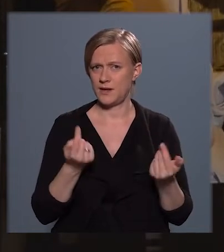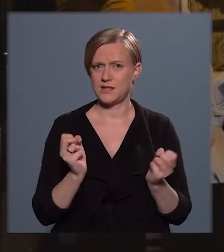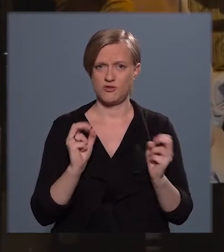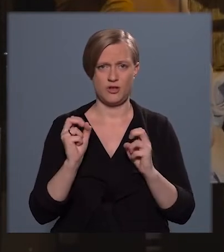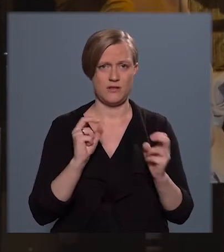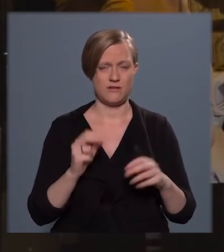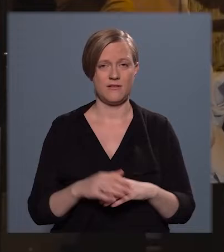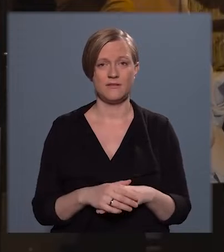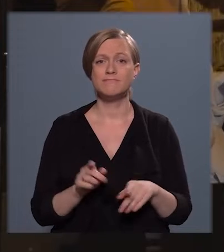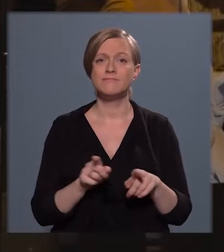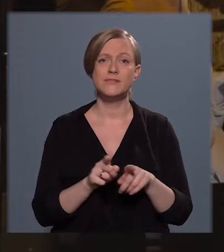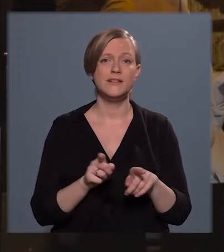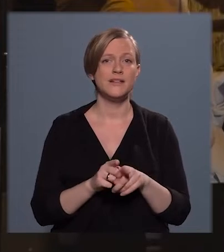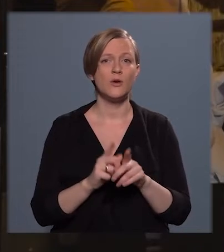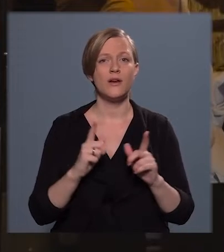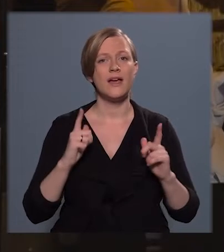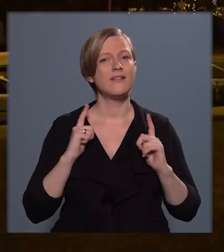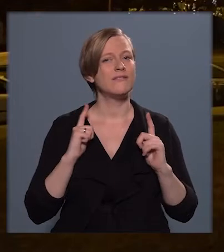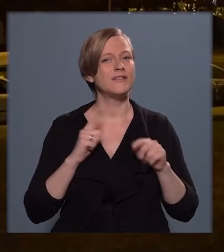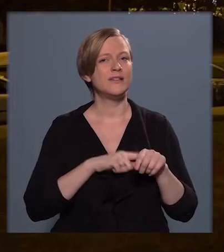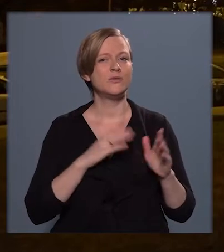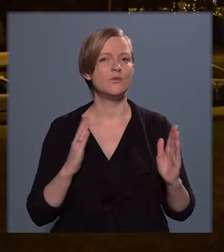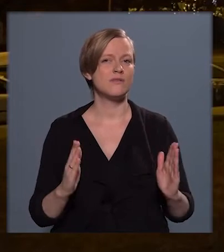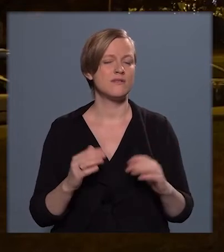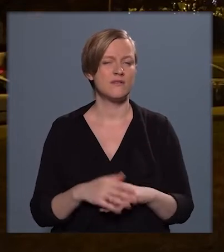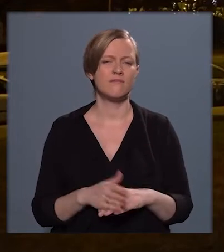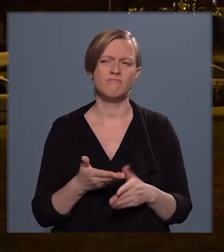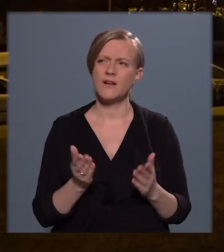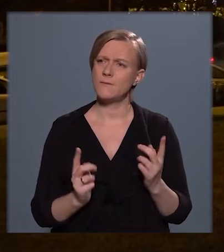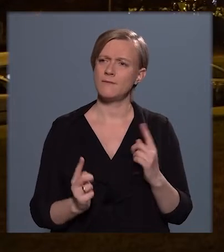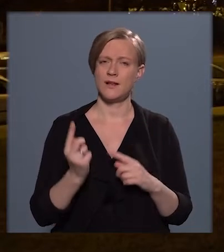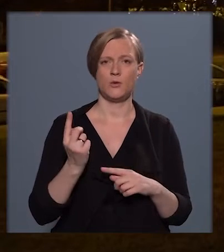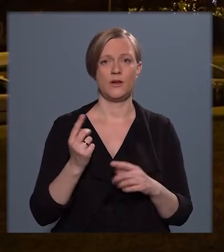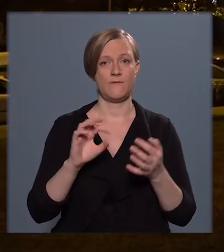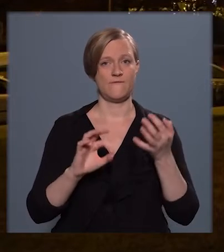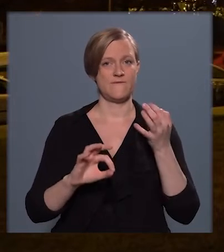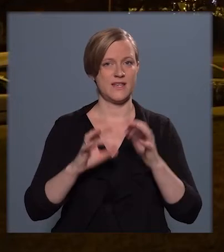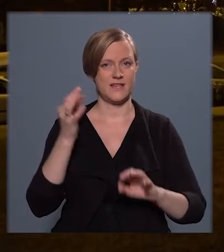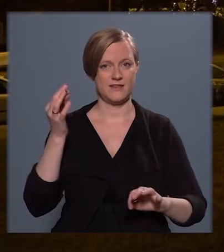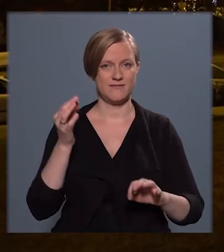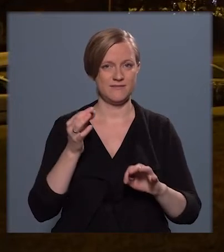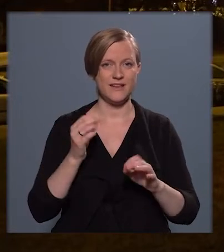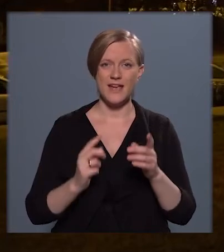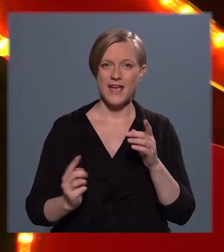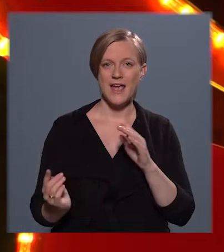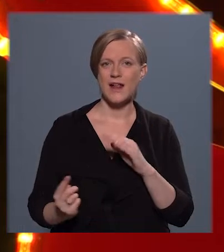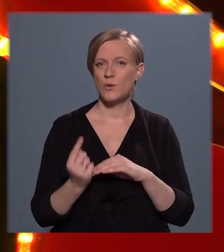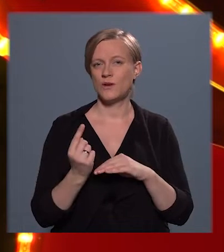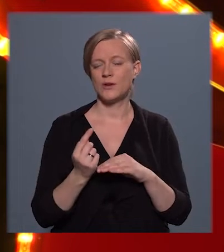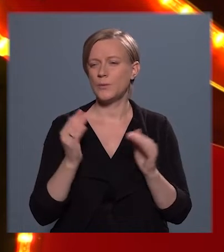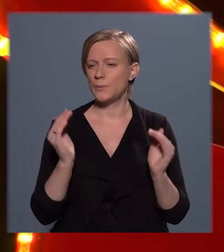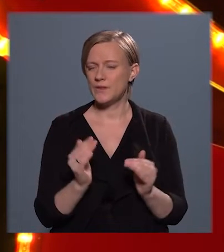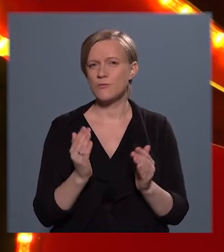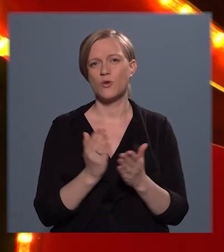csillag. Ilyenkor az adventi időszakban valahogy előkerülnek a fények, előkerülnek a pici kis most már